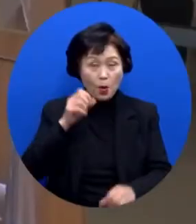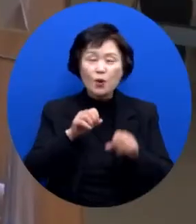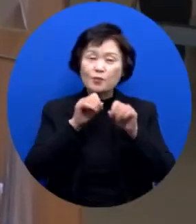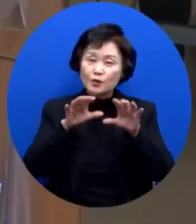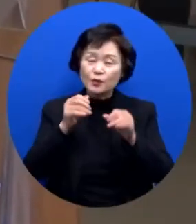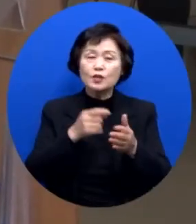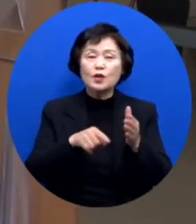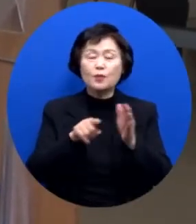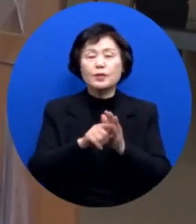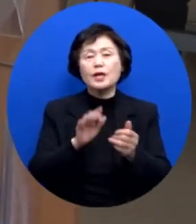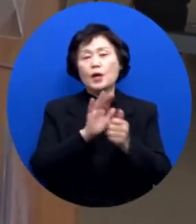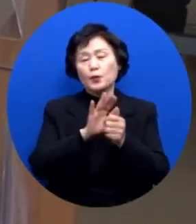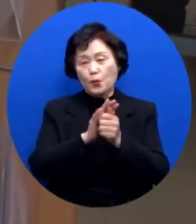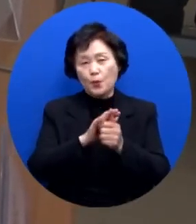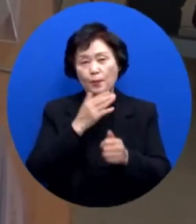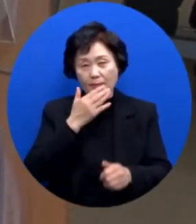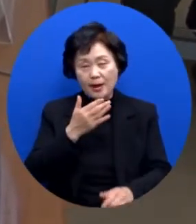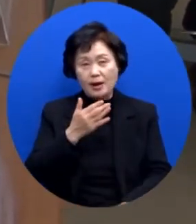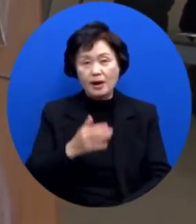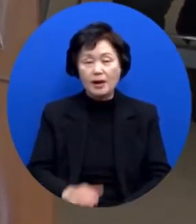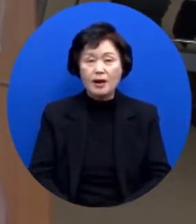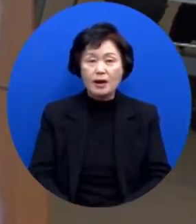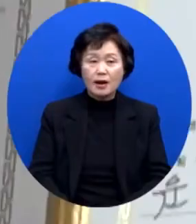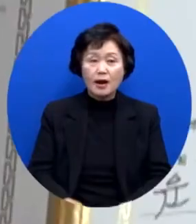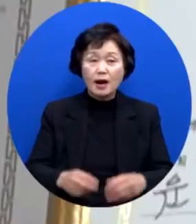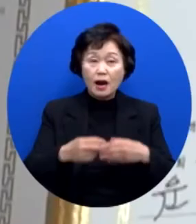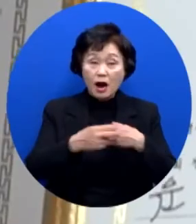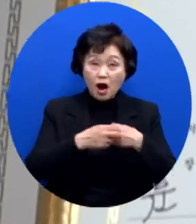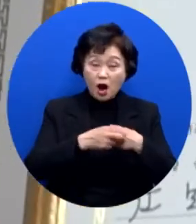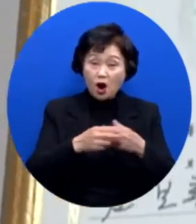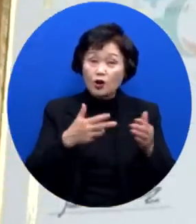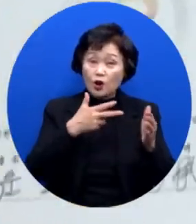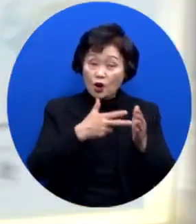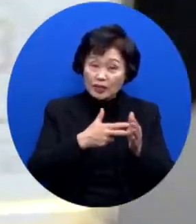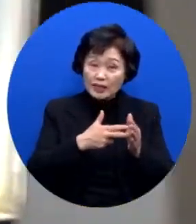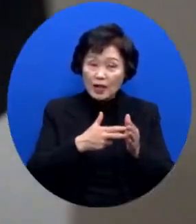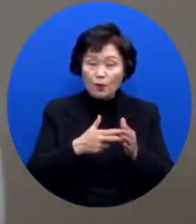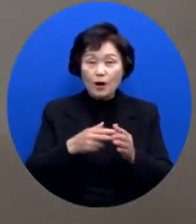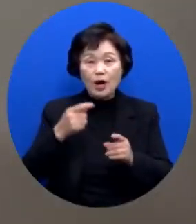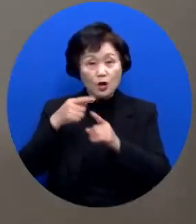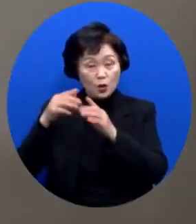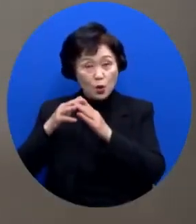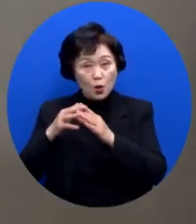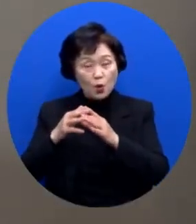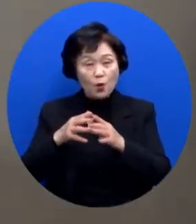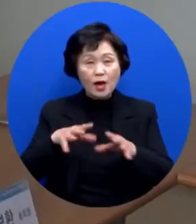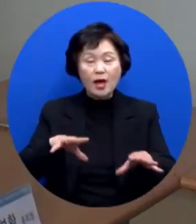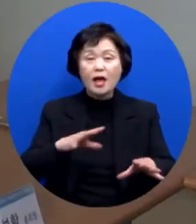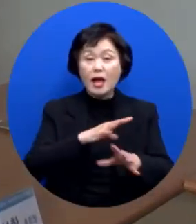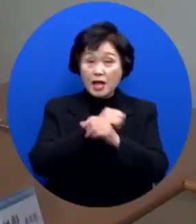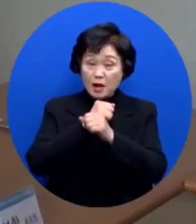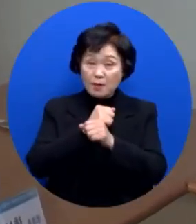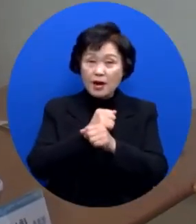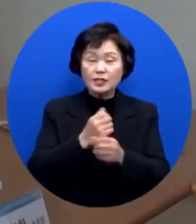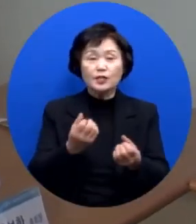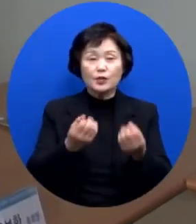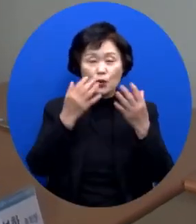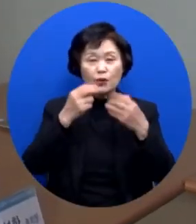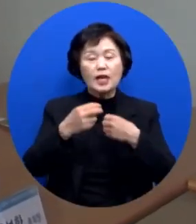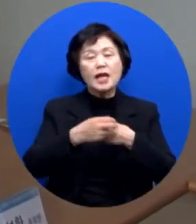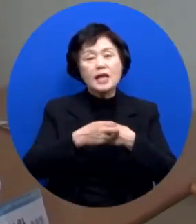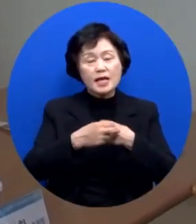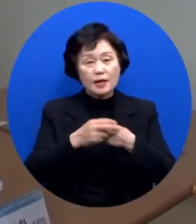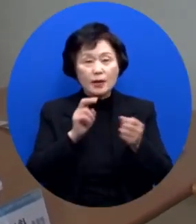말했습니다 인기 총과 성수 의료 제단은 이번 협약식을 통해 지옥 목회자를 위한 진료비 혜택과